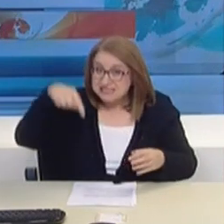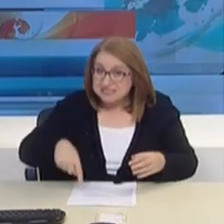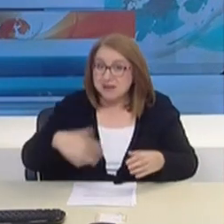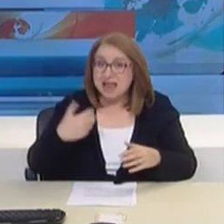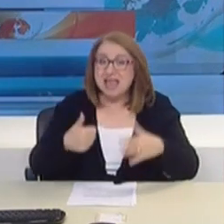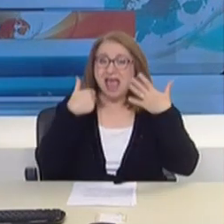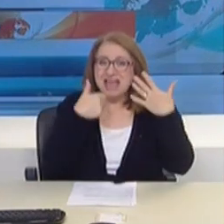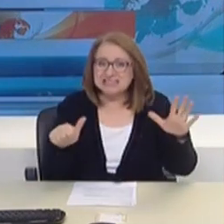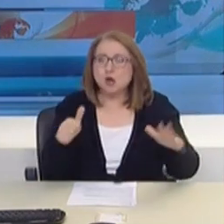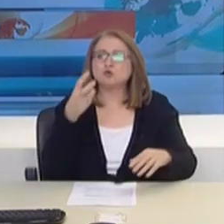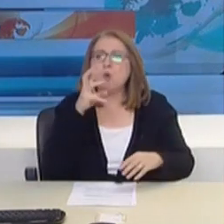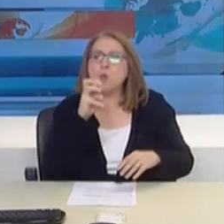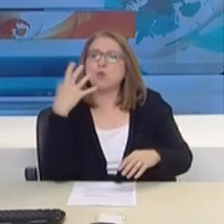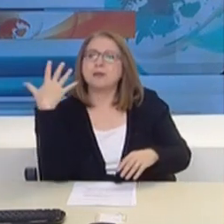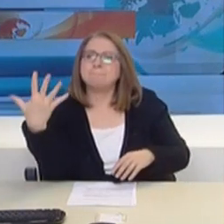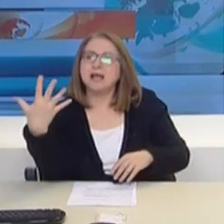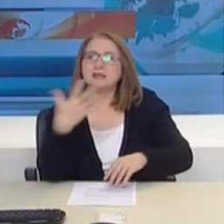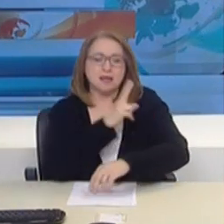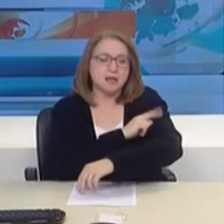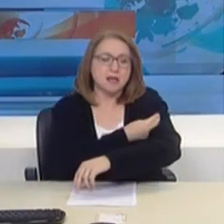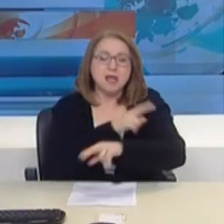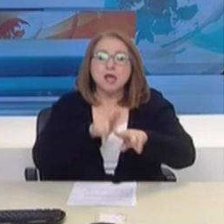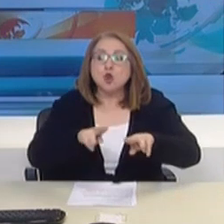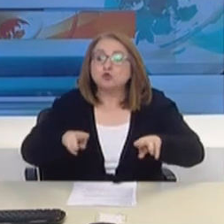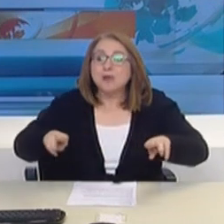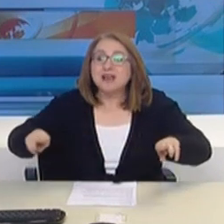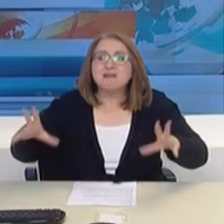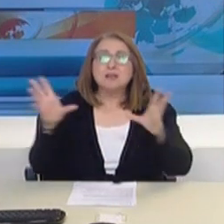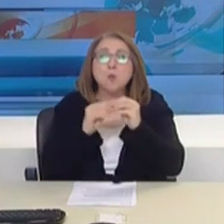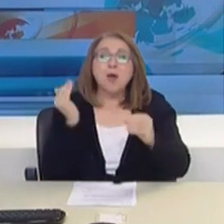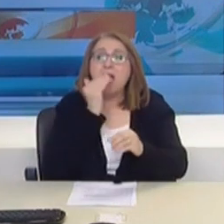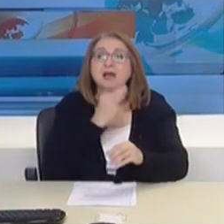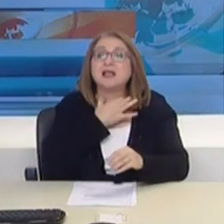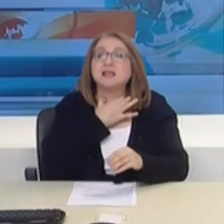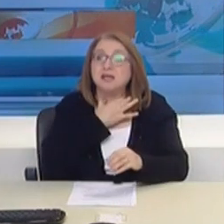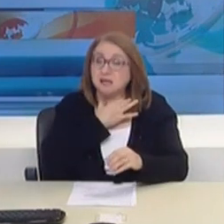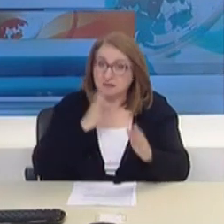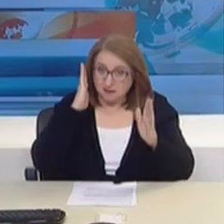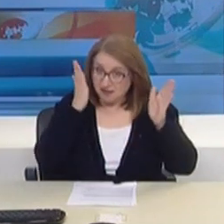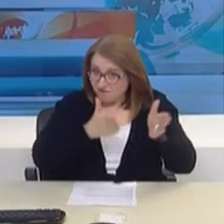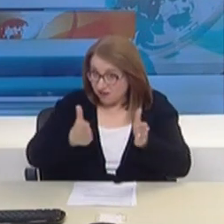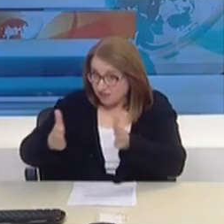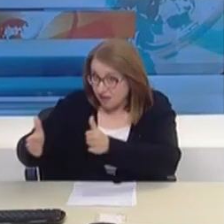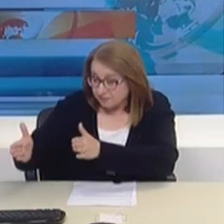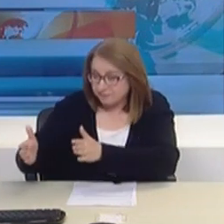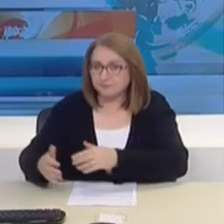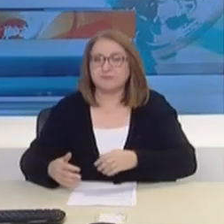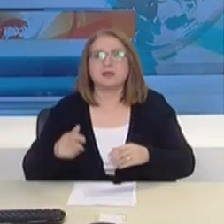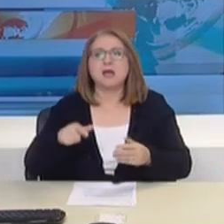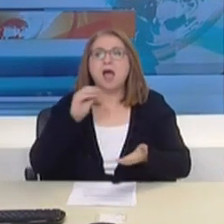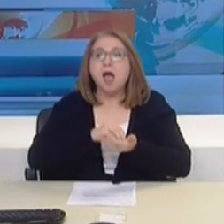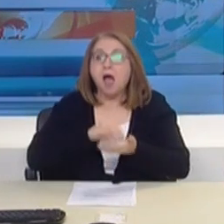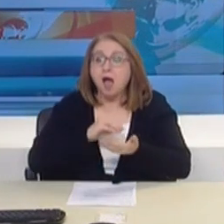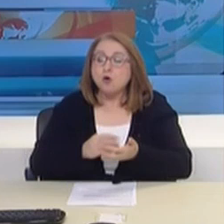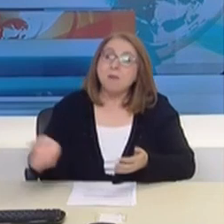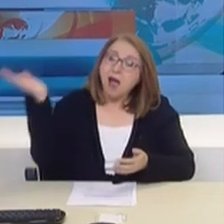έχει 685 κλίνες ΜΕΘ και ΜΑΦ και συνεχίζουμε. Προσθέτονται καθημερινά και άλλες. 39